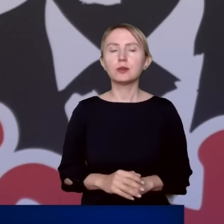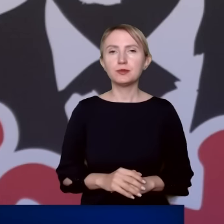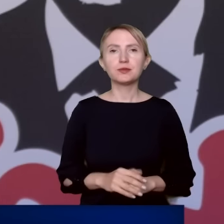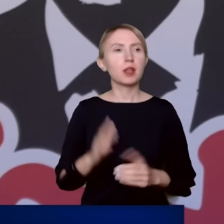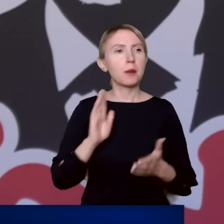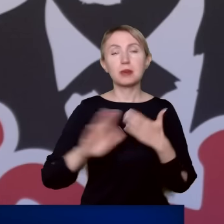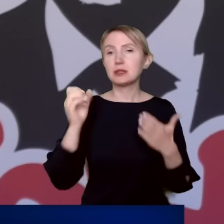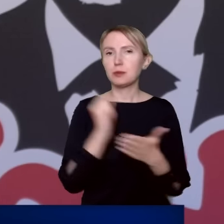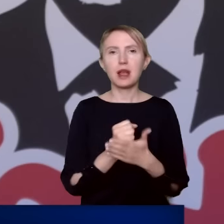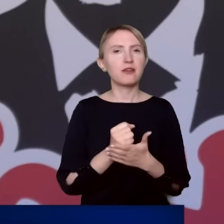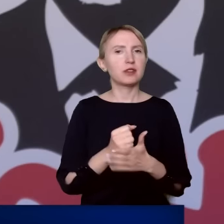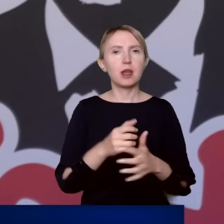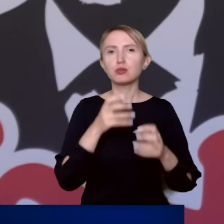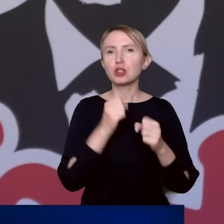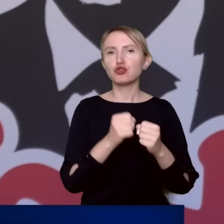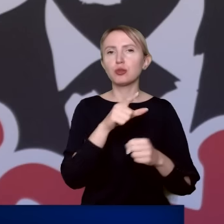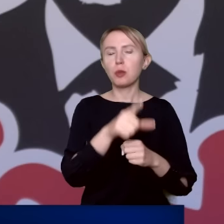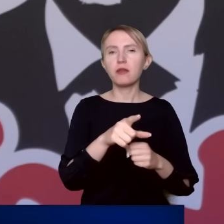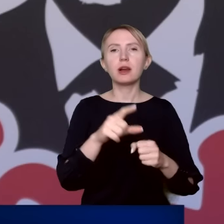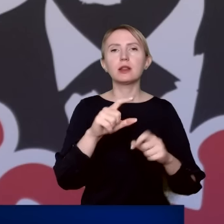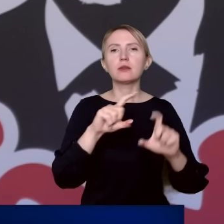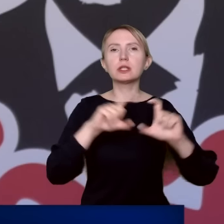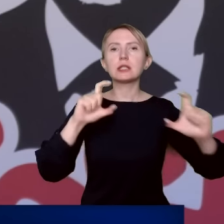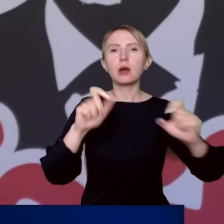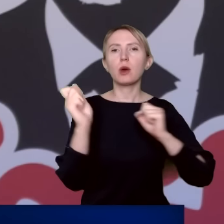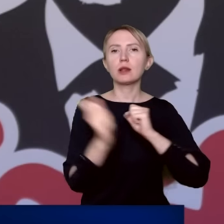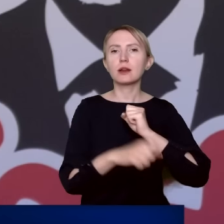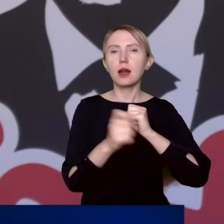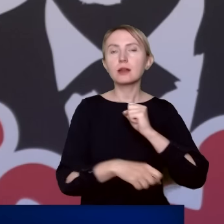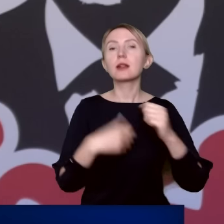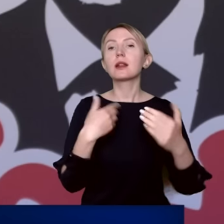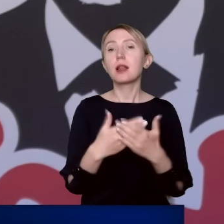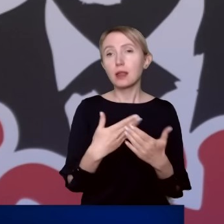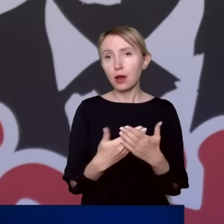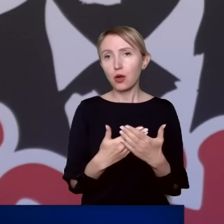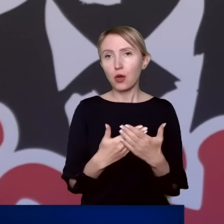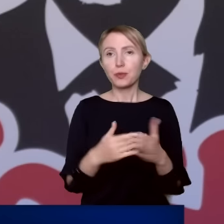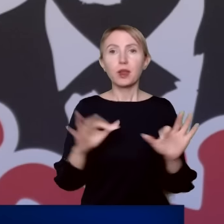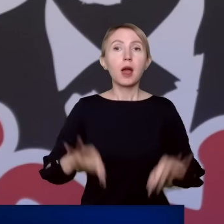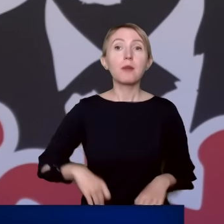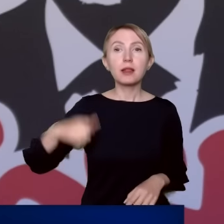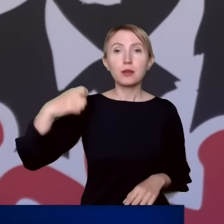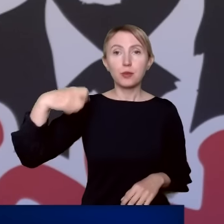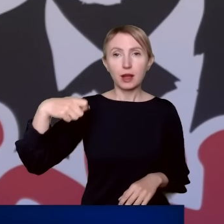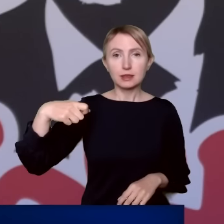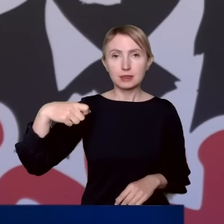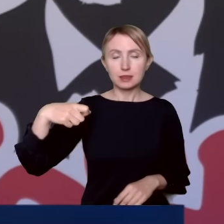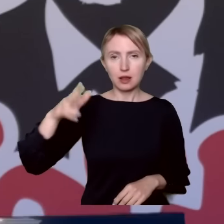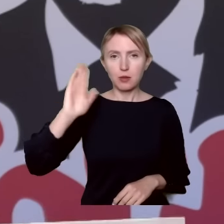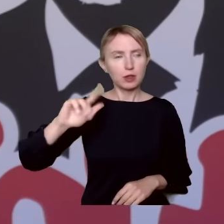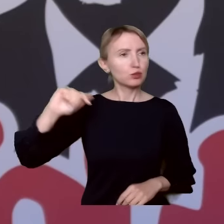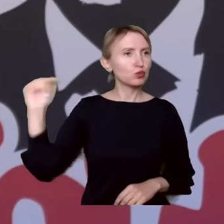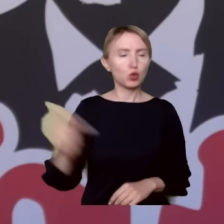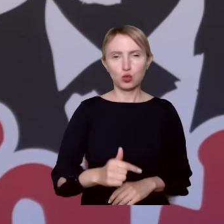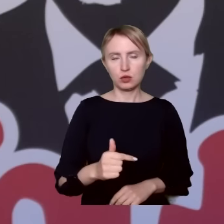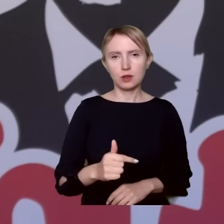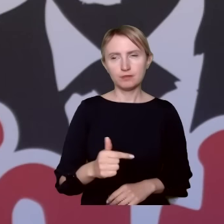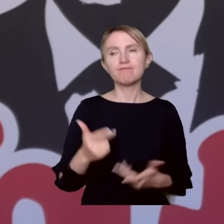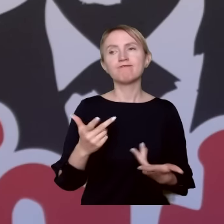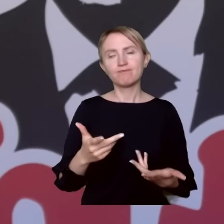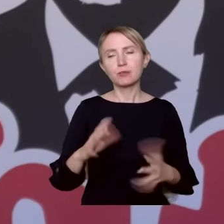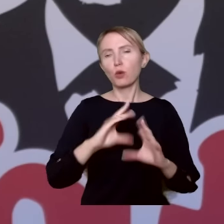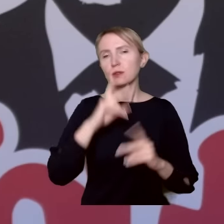bezprawnie przetrzymywanych w zakładzie karnym. I dlatego pan prezydent będzie zmuszony, wszystko na to